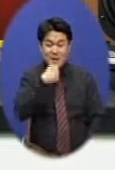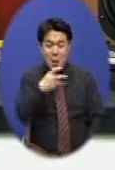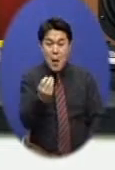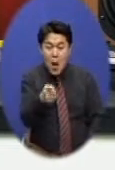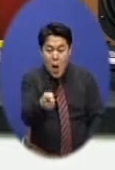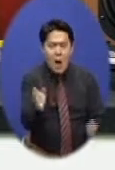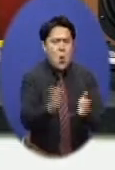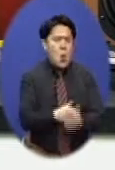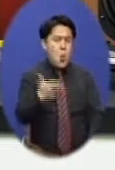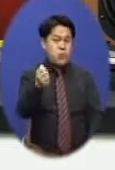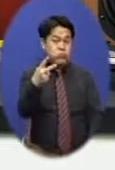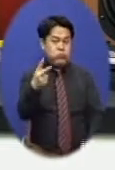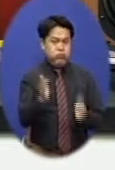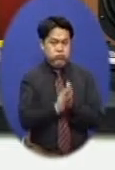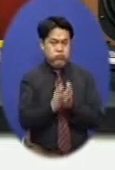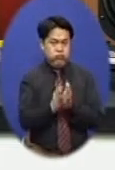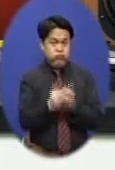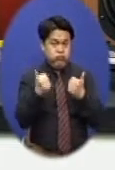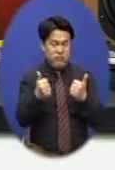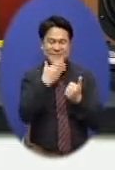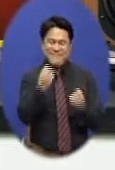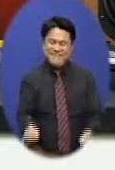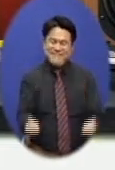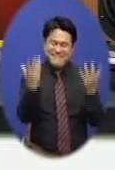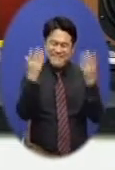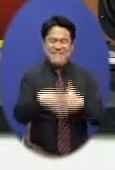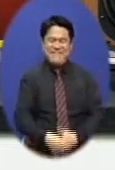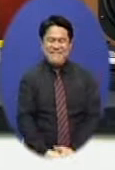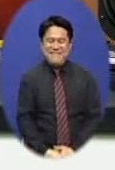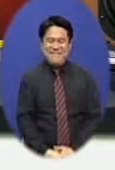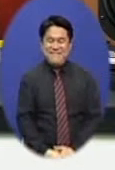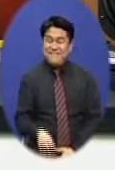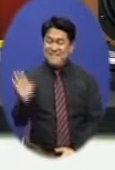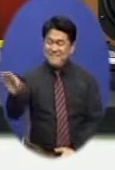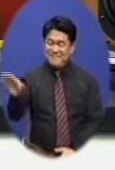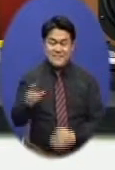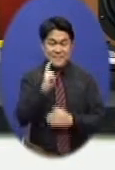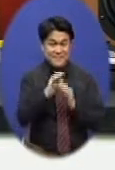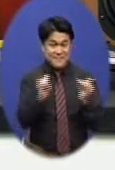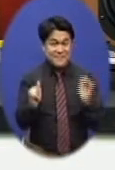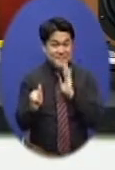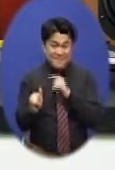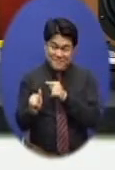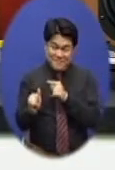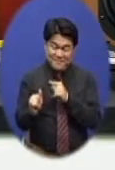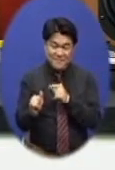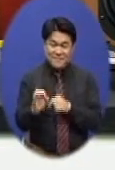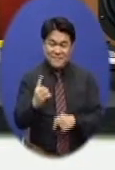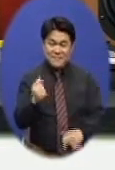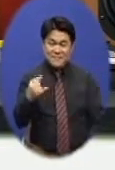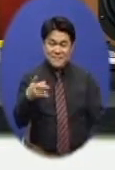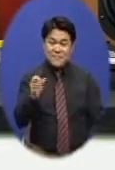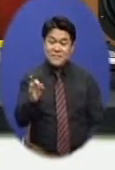관심을 92표 얻었어요. 와, 많이 주셨네요. 축하드립니다. 네. 원희정 씨. 네. 가수잖아요. 네, 네.